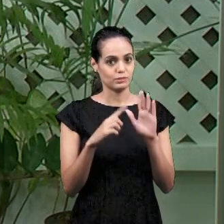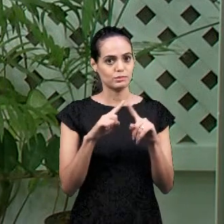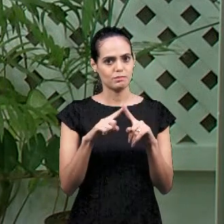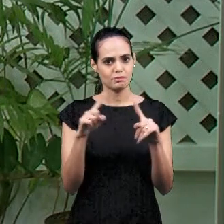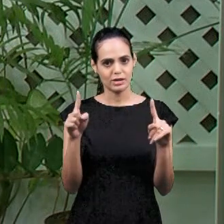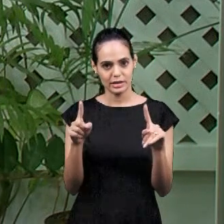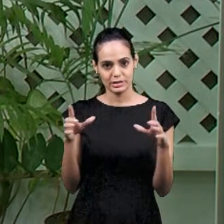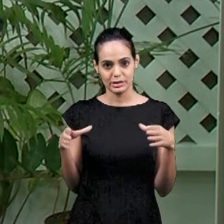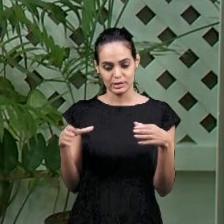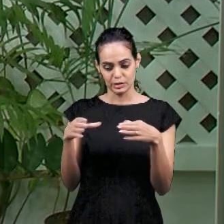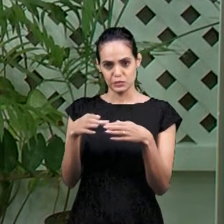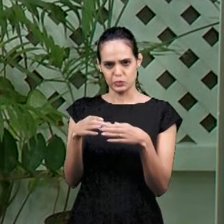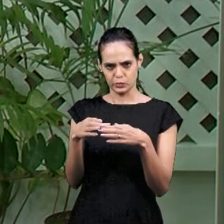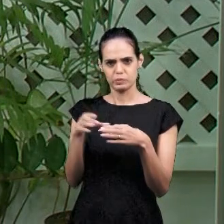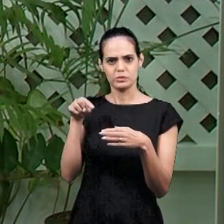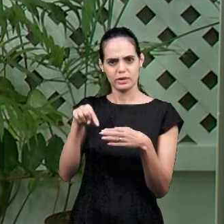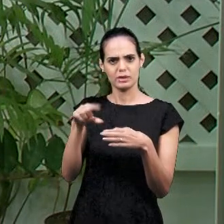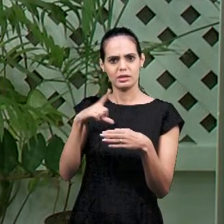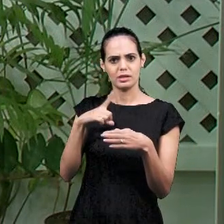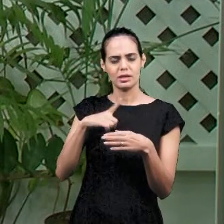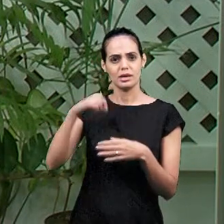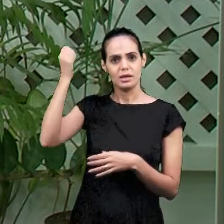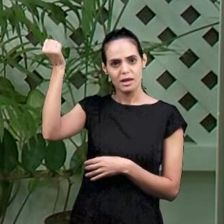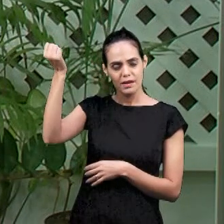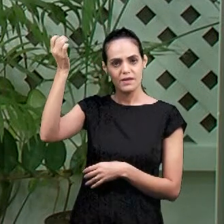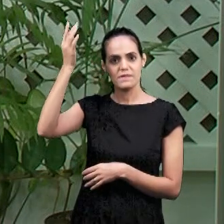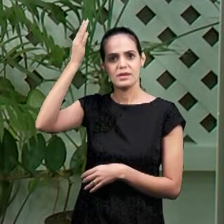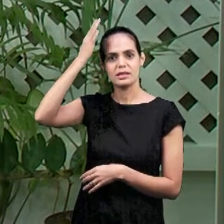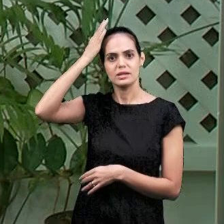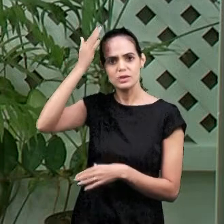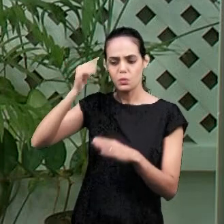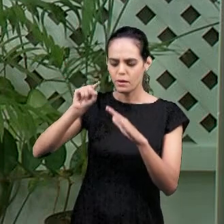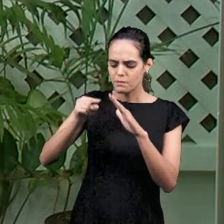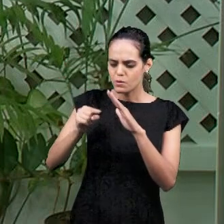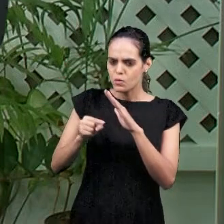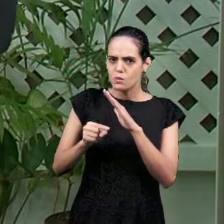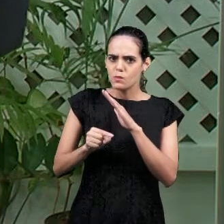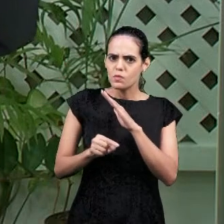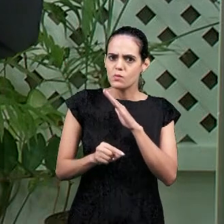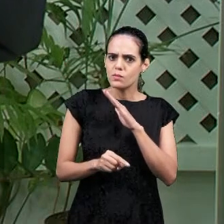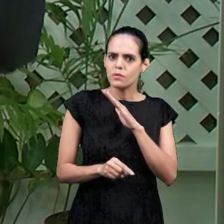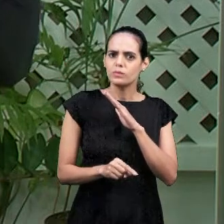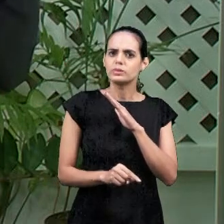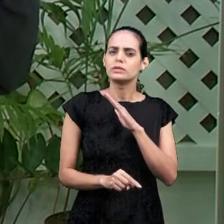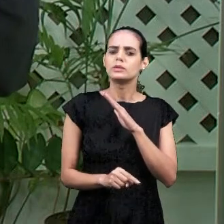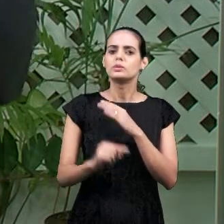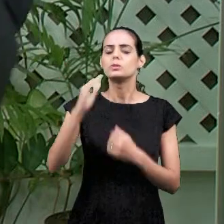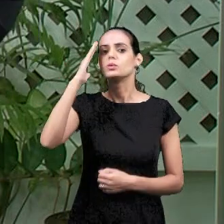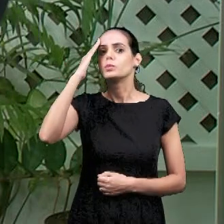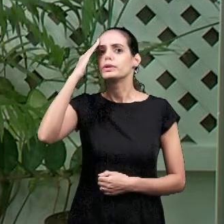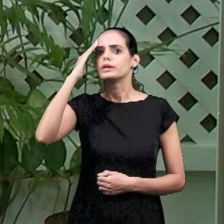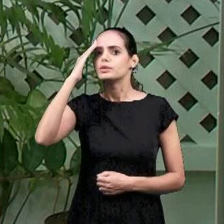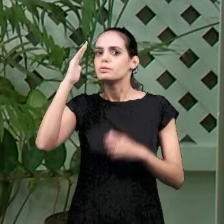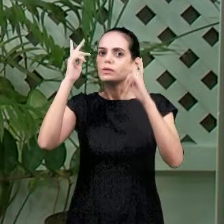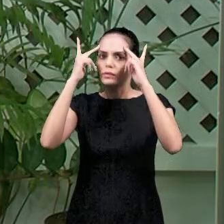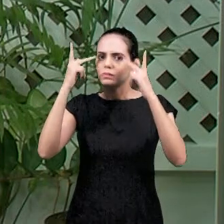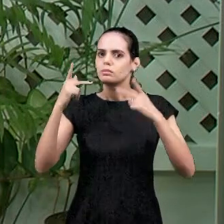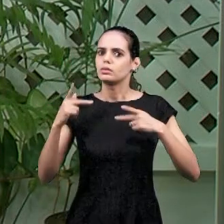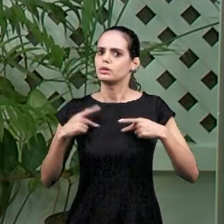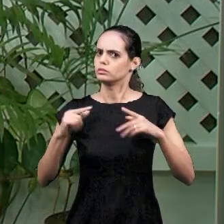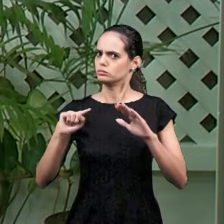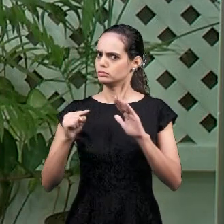sont dans le texte. Mais ces frères sont en train d'apporter les révélations et en élargissant dans le sens de